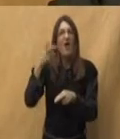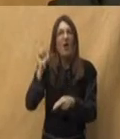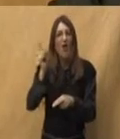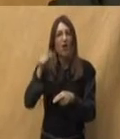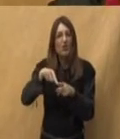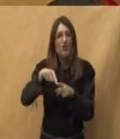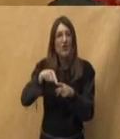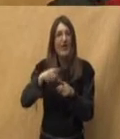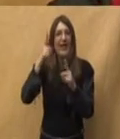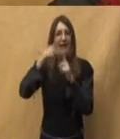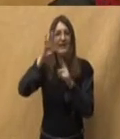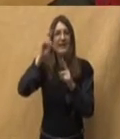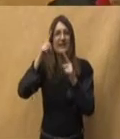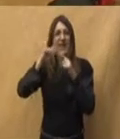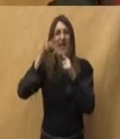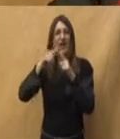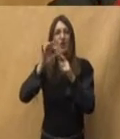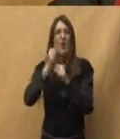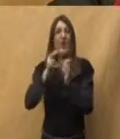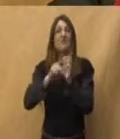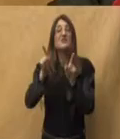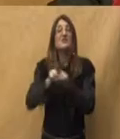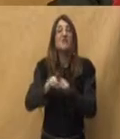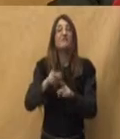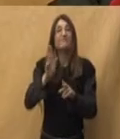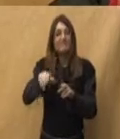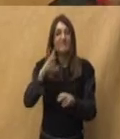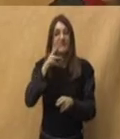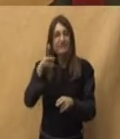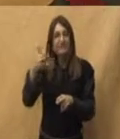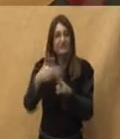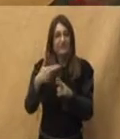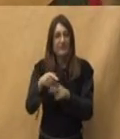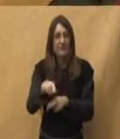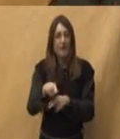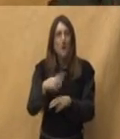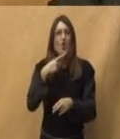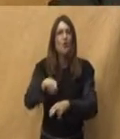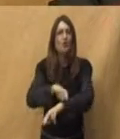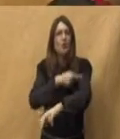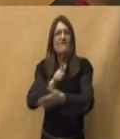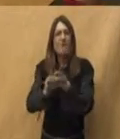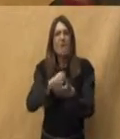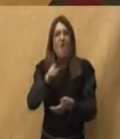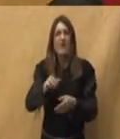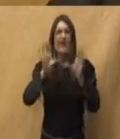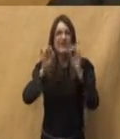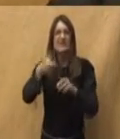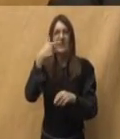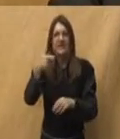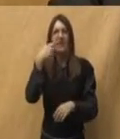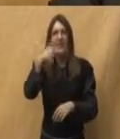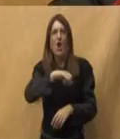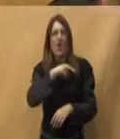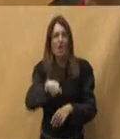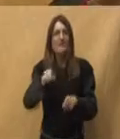je teratogena, da je i karcinogena. Što znači, ko dugo vremena to upotrebljava, 10, 20, 30